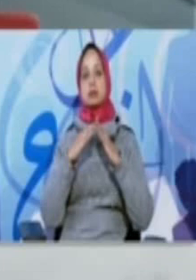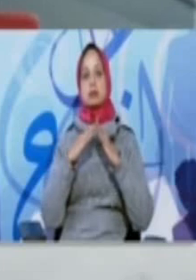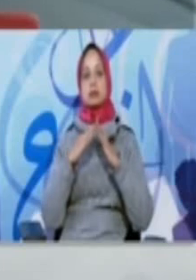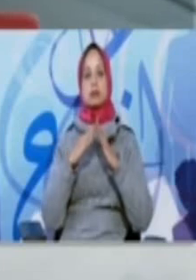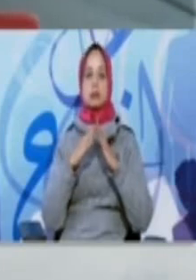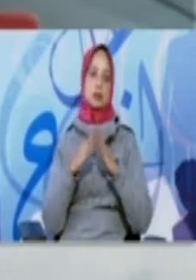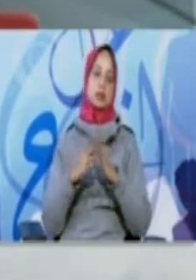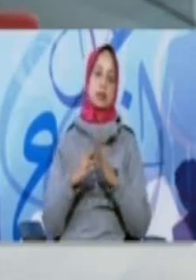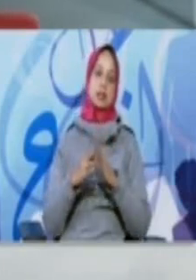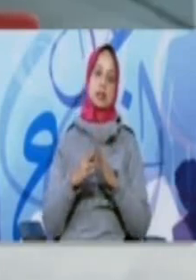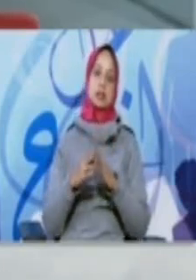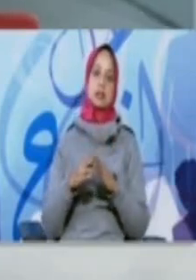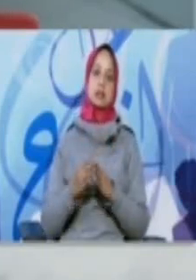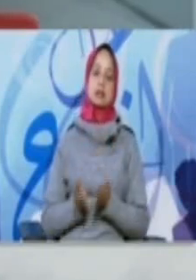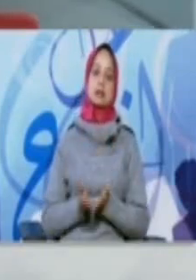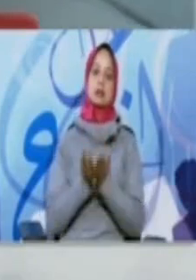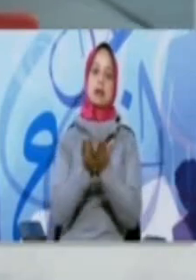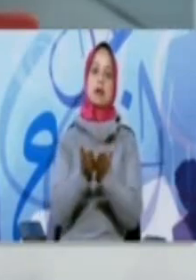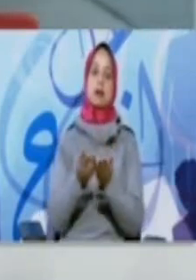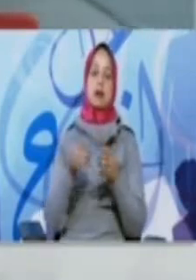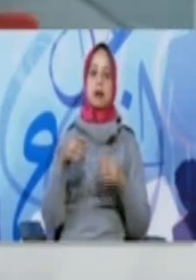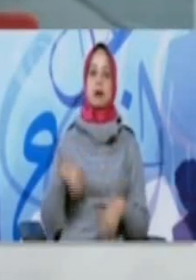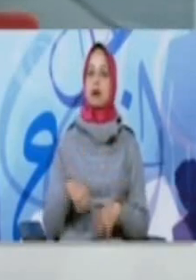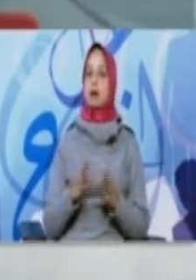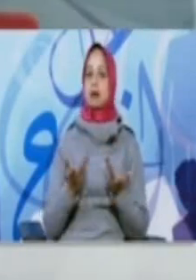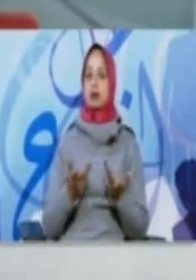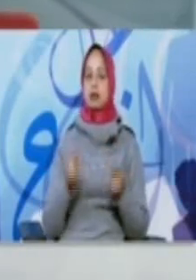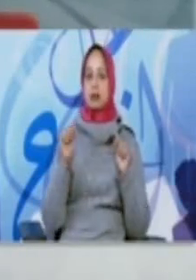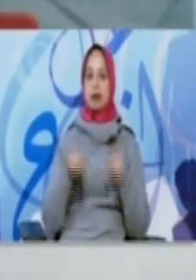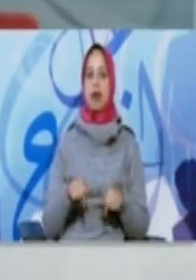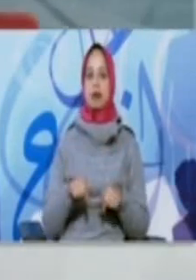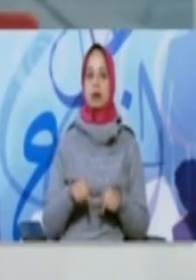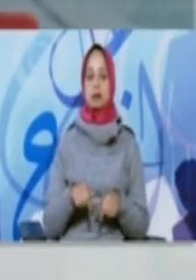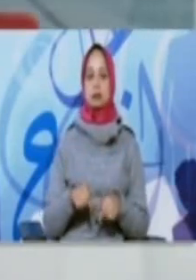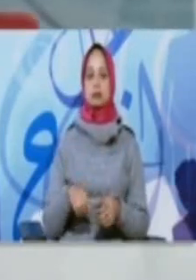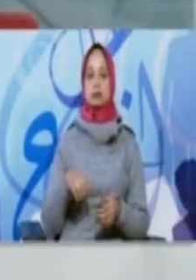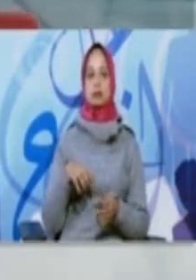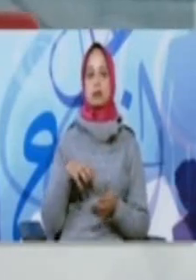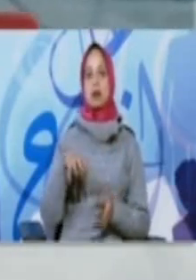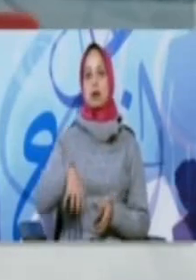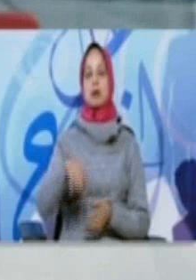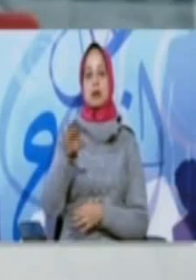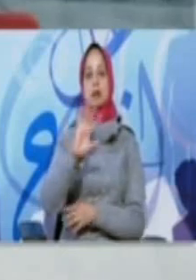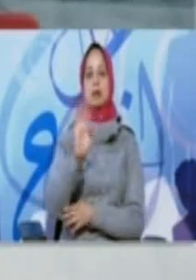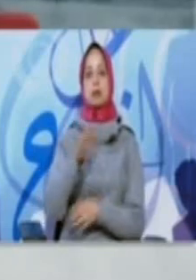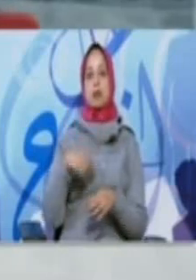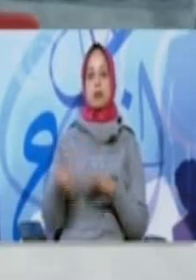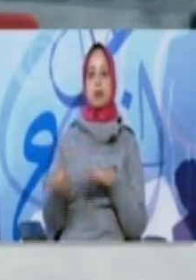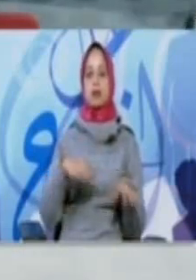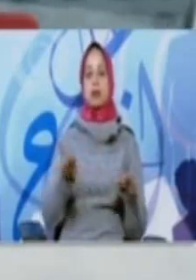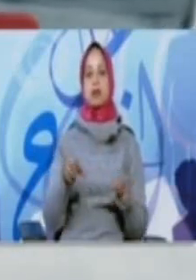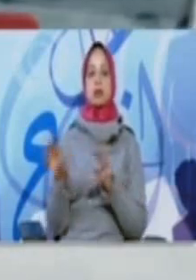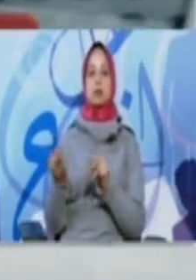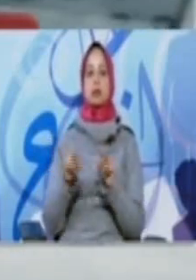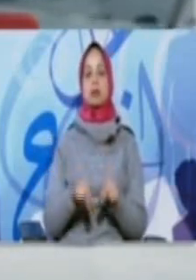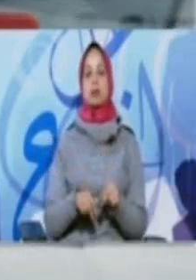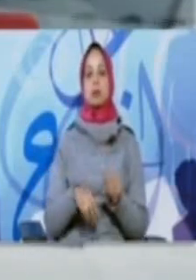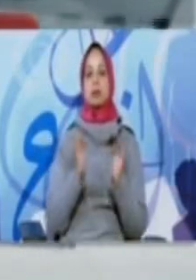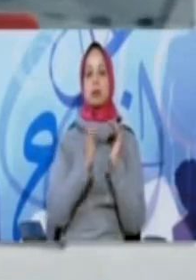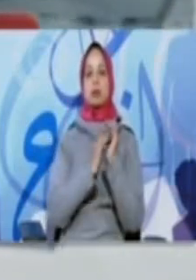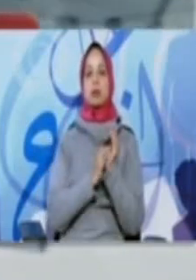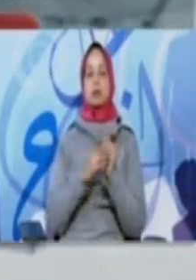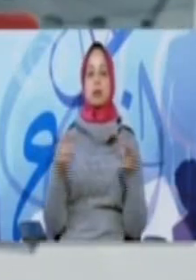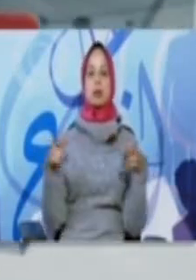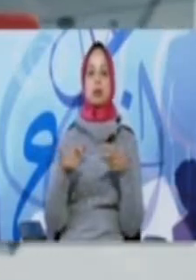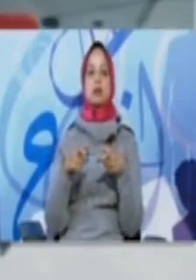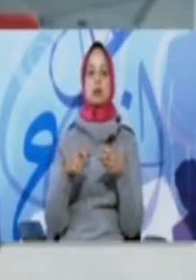نتيجه لذلك بعد حل البرلمان في نفس يوم انعقاده، طيب بنقول هنا كلمه صغيره كده، حل الملك البرلمان في نفس يوم انعقاده،